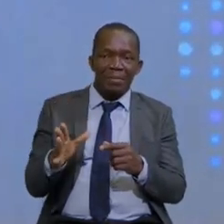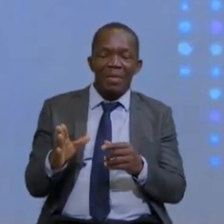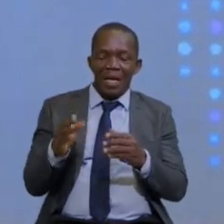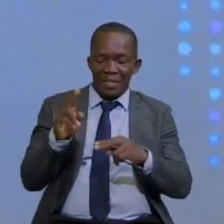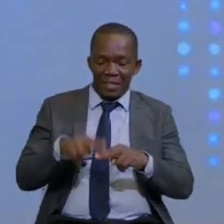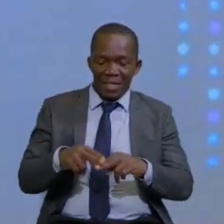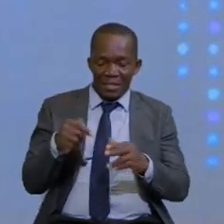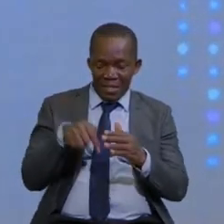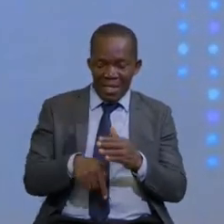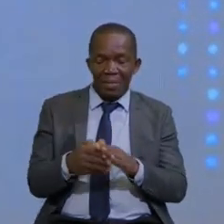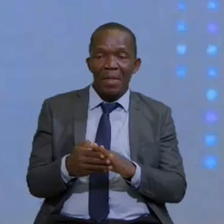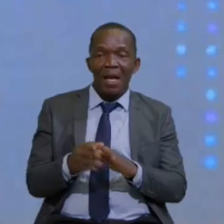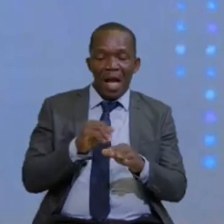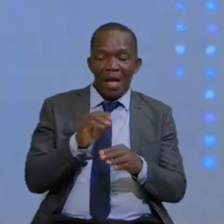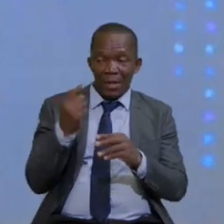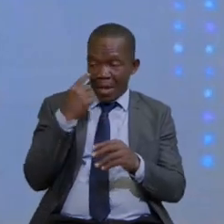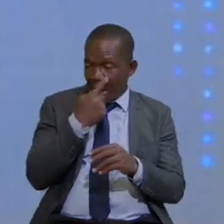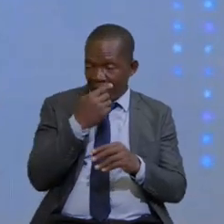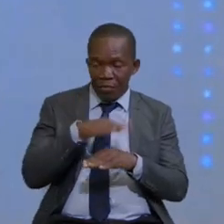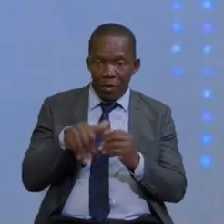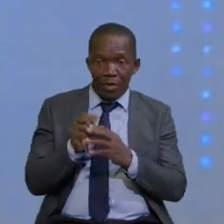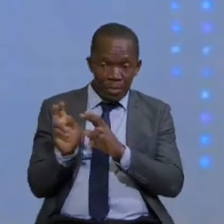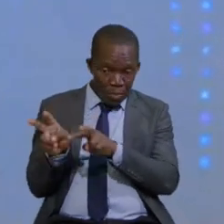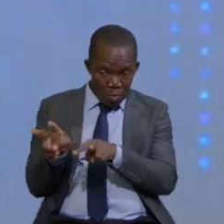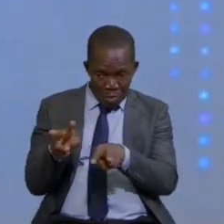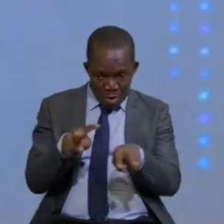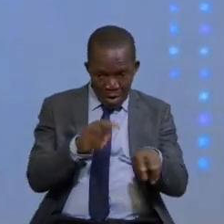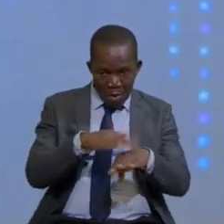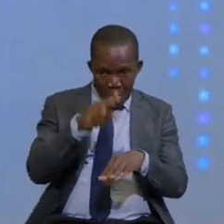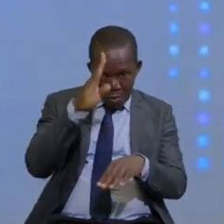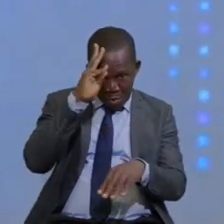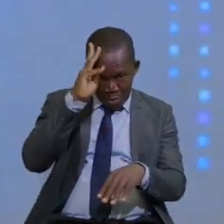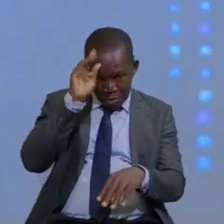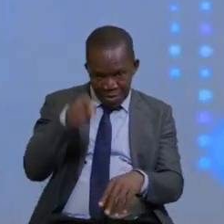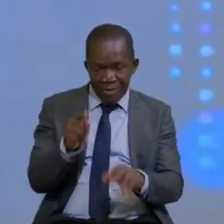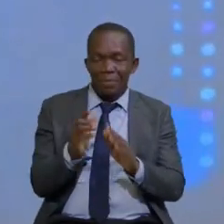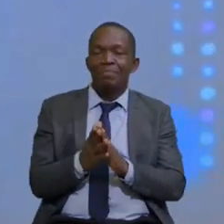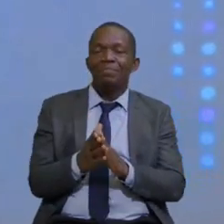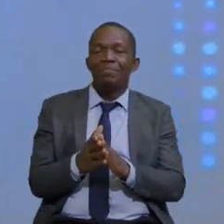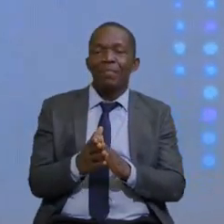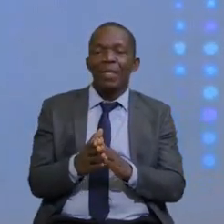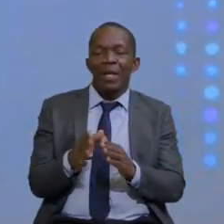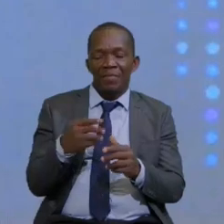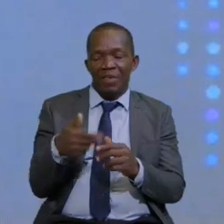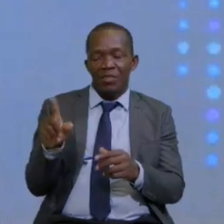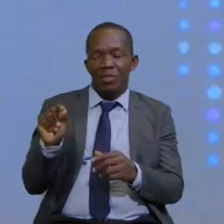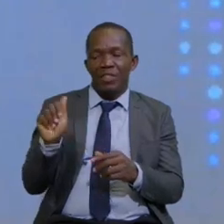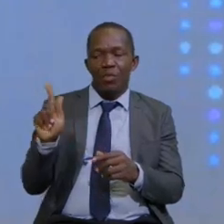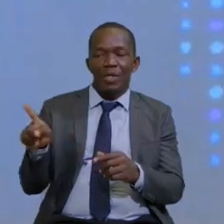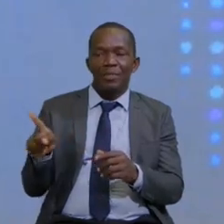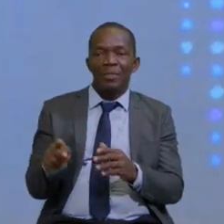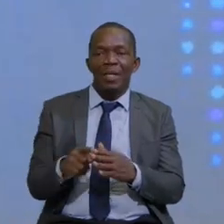Et tous ceux qui se trouvaient dans la synagogue avaient les regards fixés sur lui. Verset 21. Alors il commença à